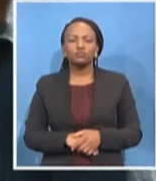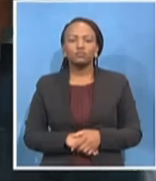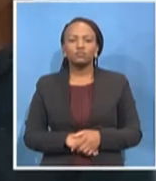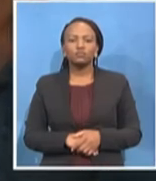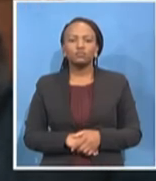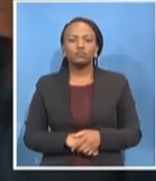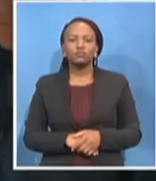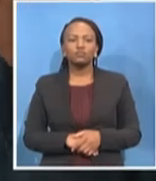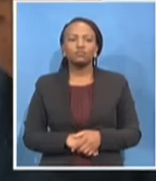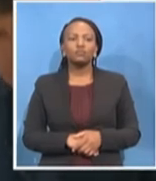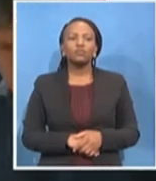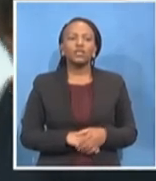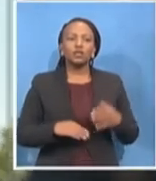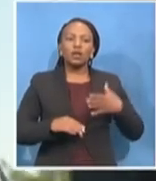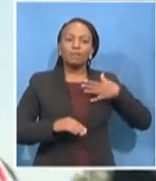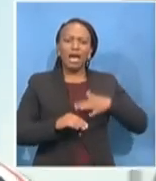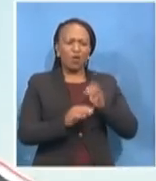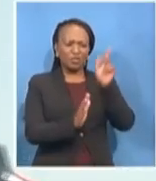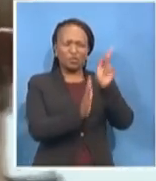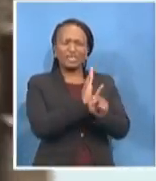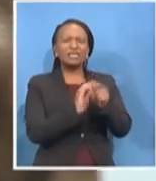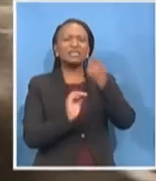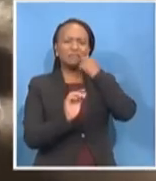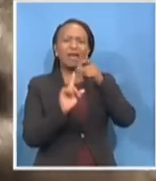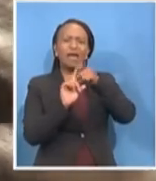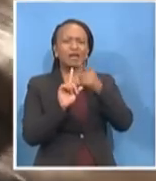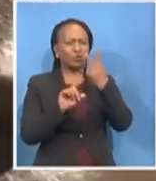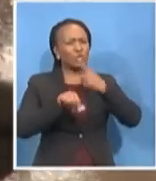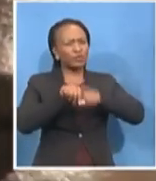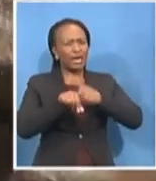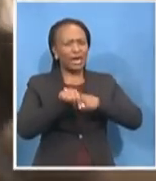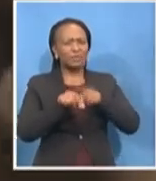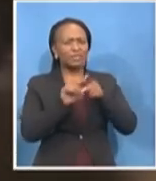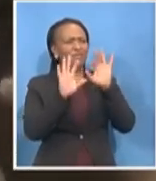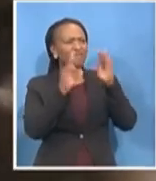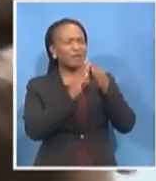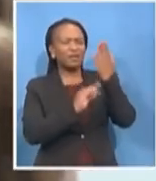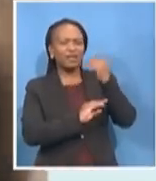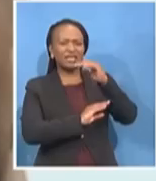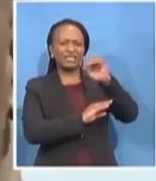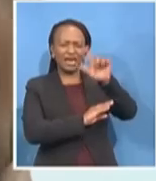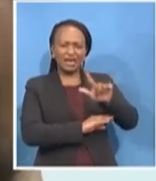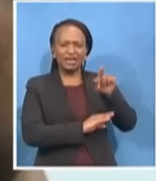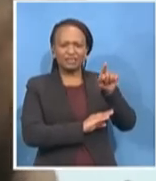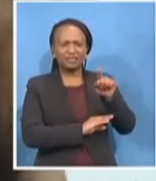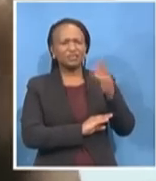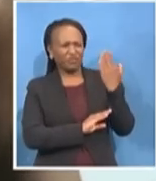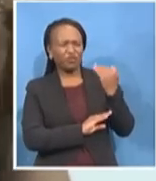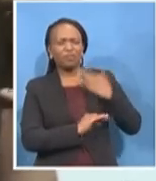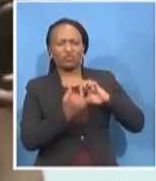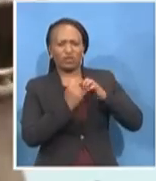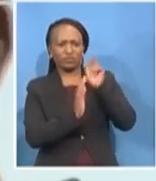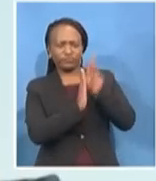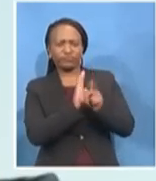praat. Hulle wil weet gaan waar. Ladies and gentlemen, please. We are going to support our farmers and the